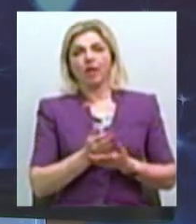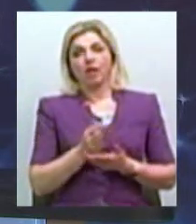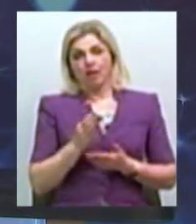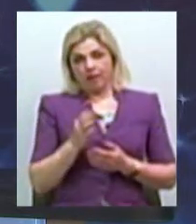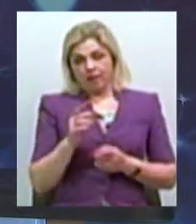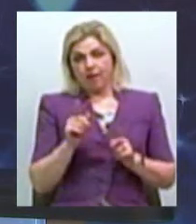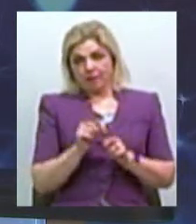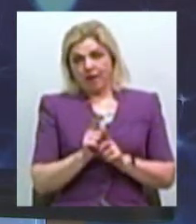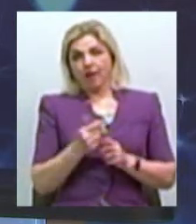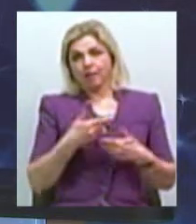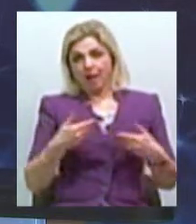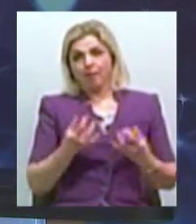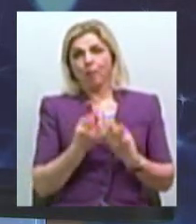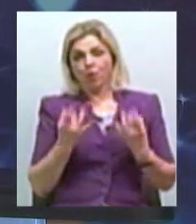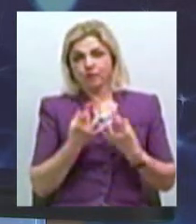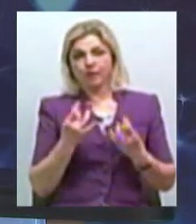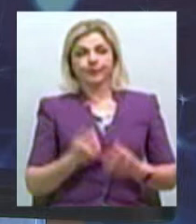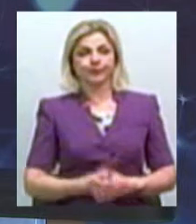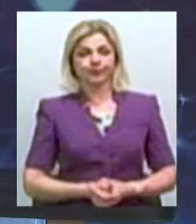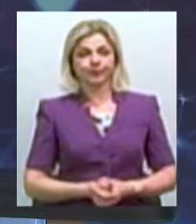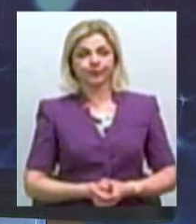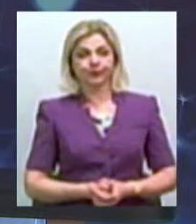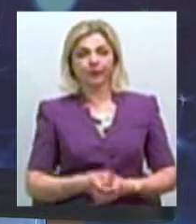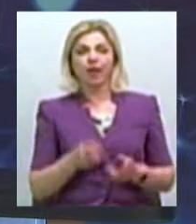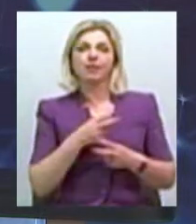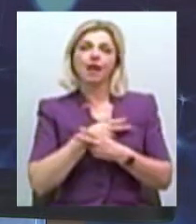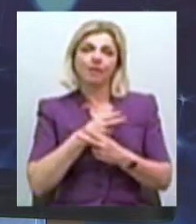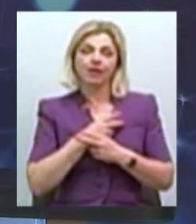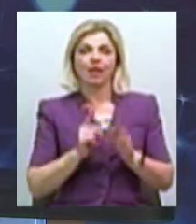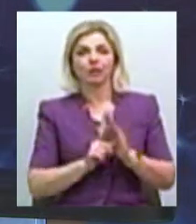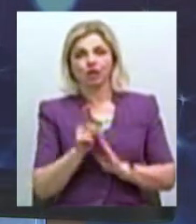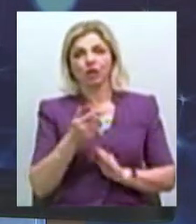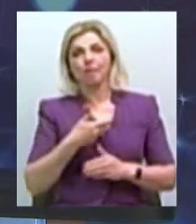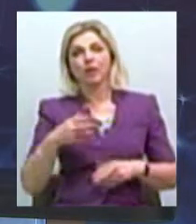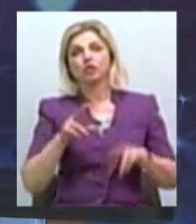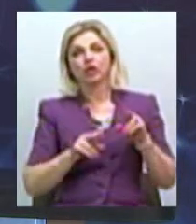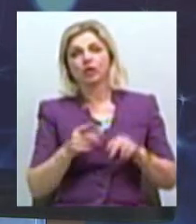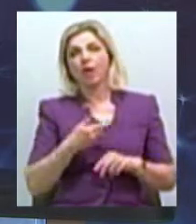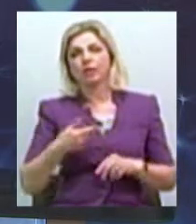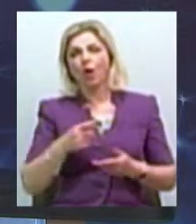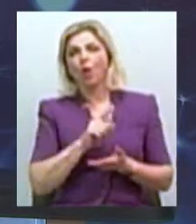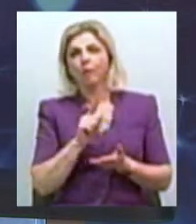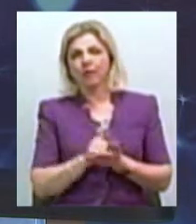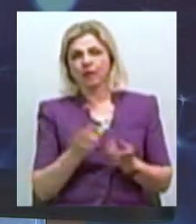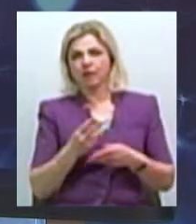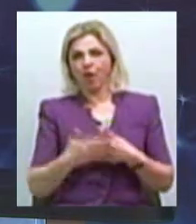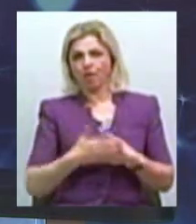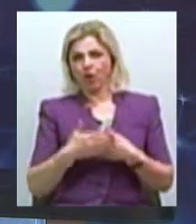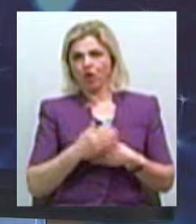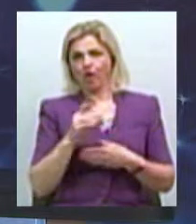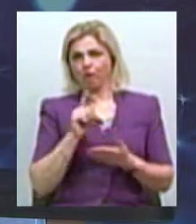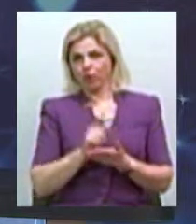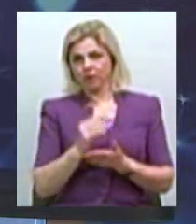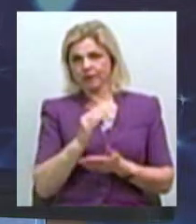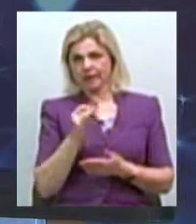вони нам пояснювали, що ми, коли, знаєте, як по наївності, попервах, ми вважали, що нам треба обов'язково якісь каральні функції. От не